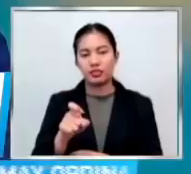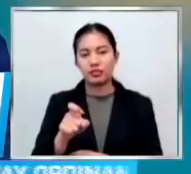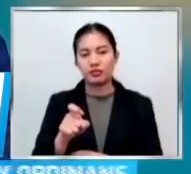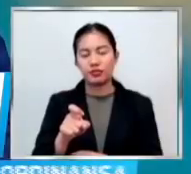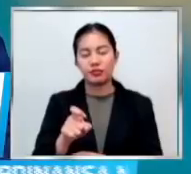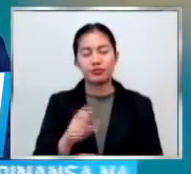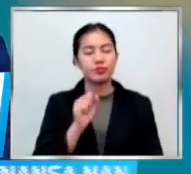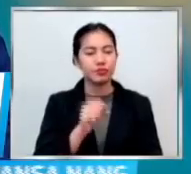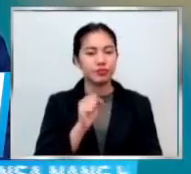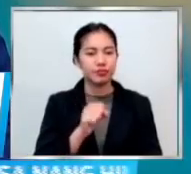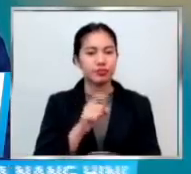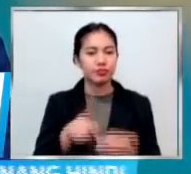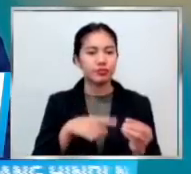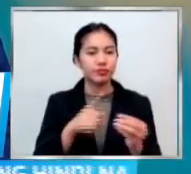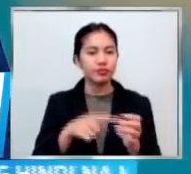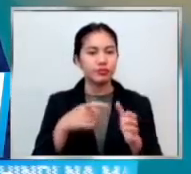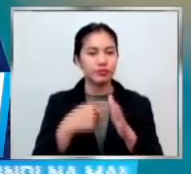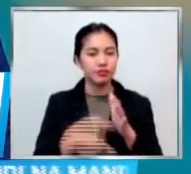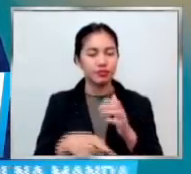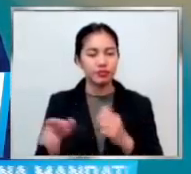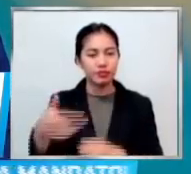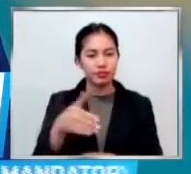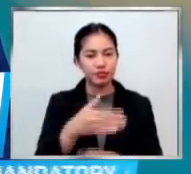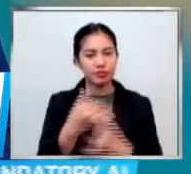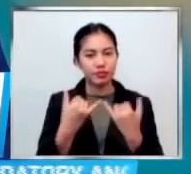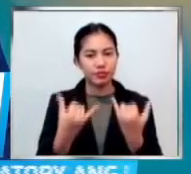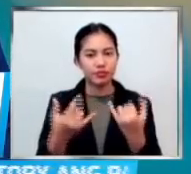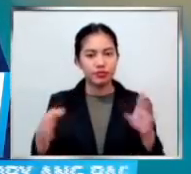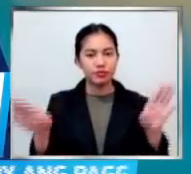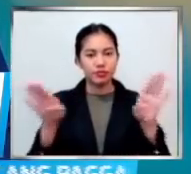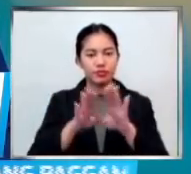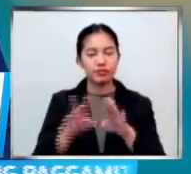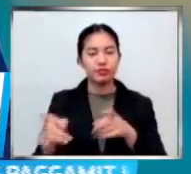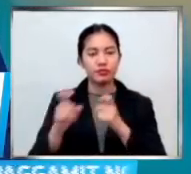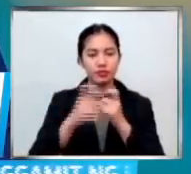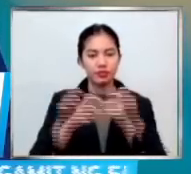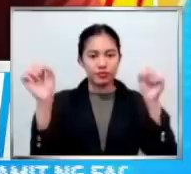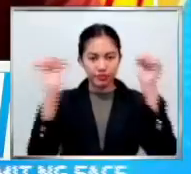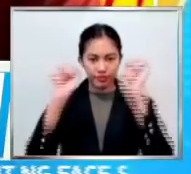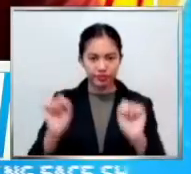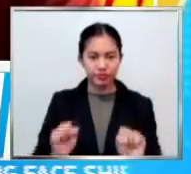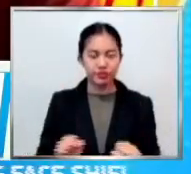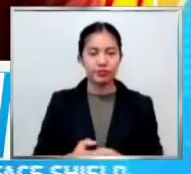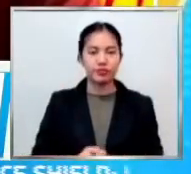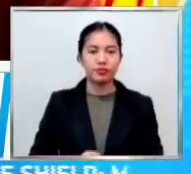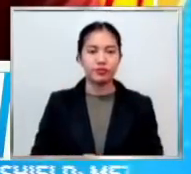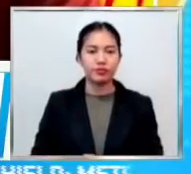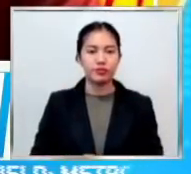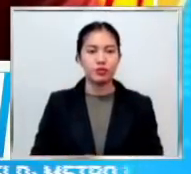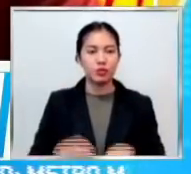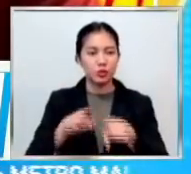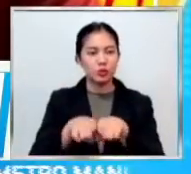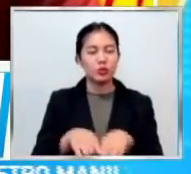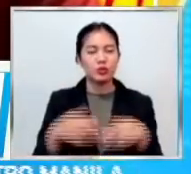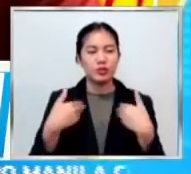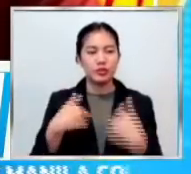po yung supply at presyo ng isda ngayong closed fishing season? Sinabayan pa ng pagkakaroon ng red tide sa ilang lugar sa bansa?